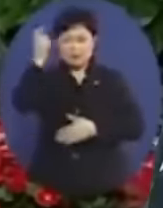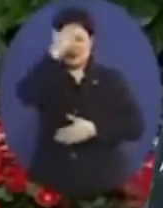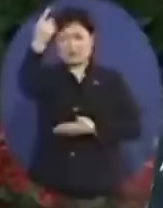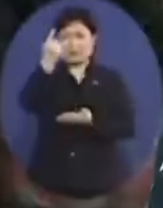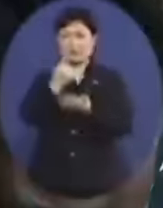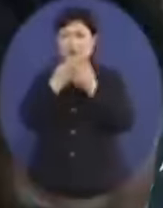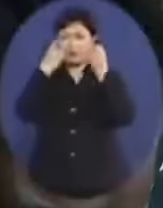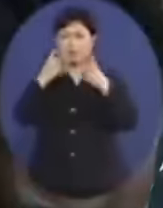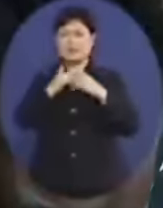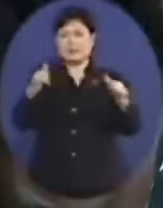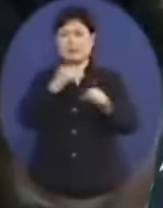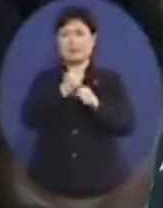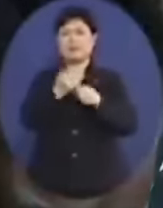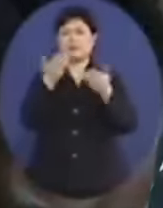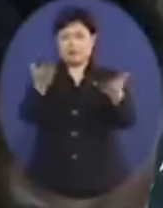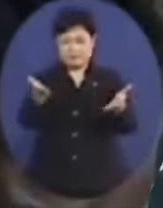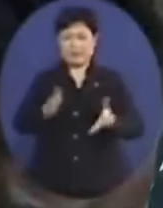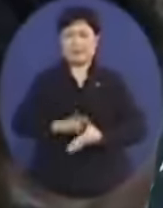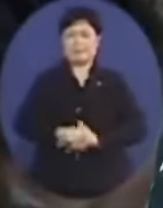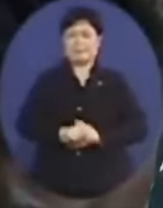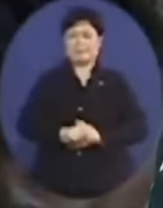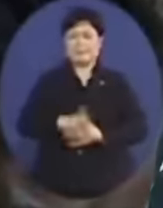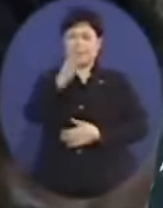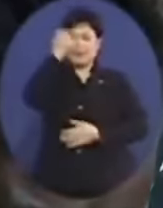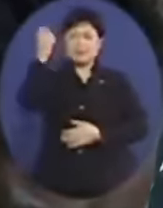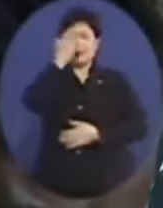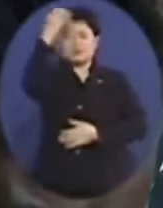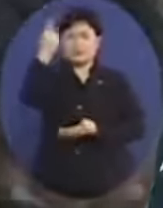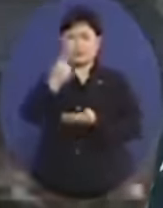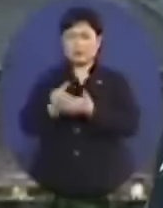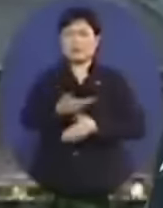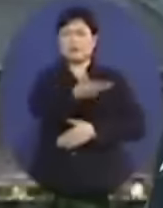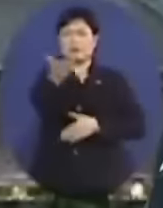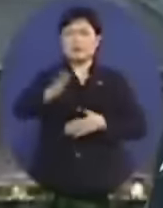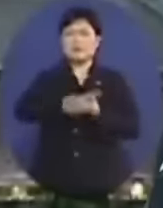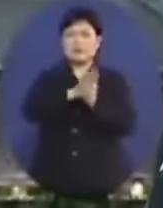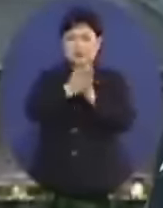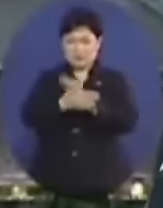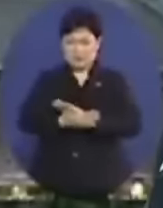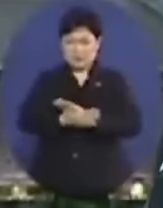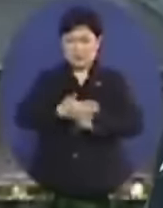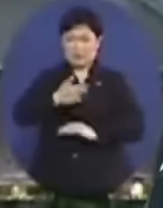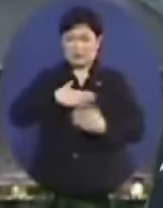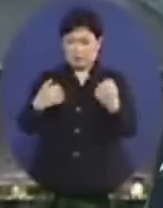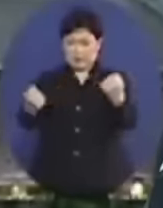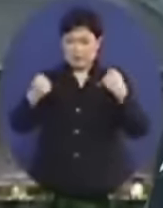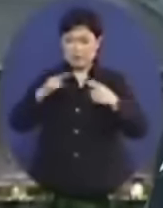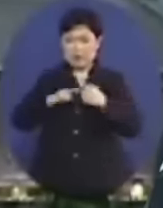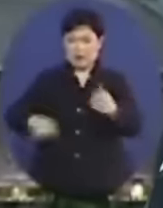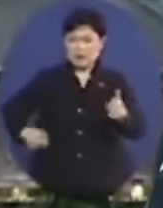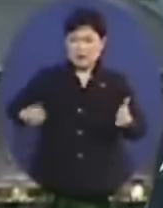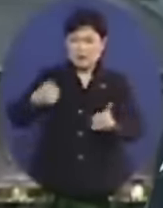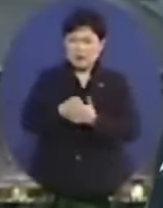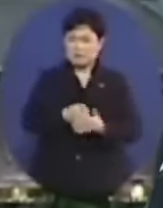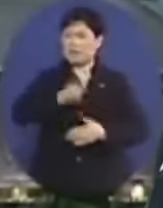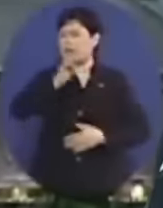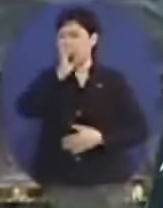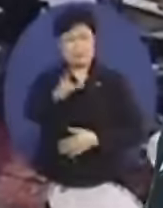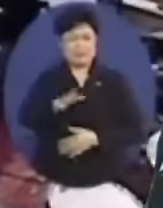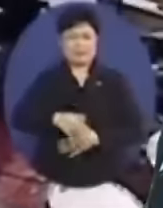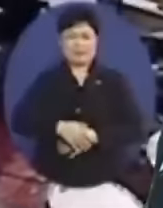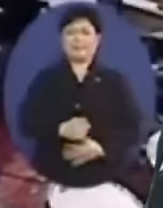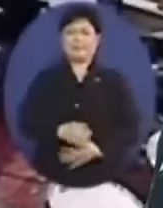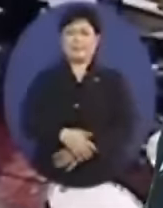새 사람으로 만들어버리는 것입니다 아멘 성령이 오셔서 여러분을 변화지 여러분 힘과 결심으로 안됩니다